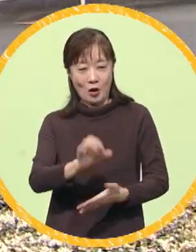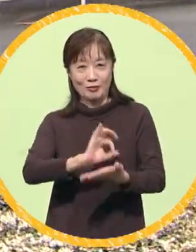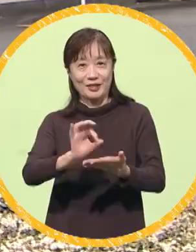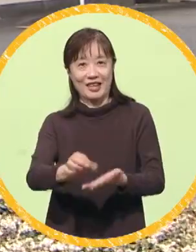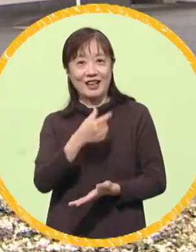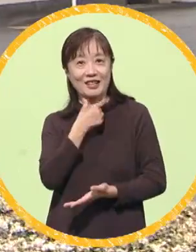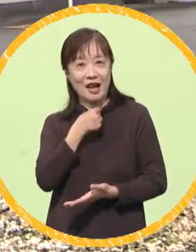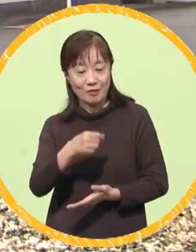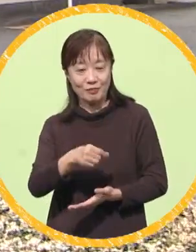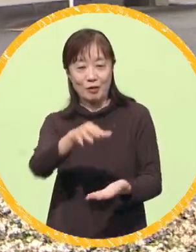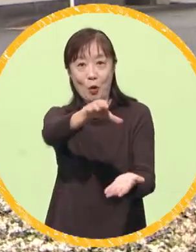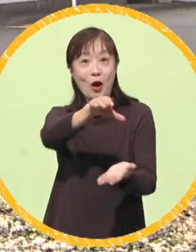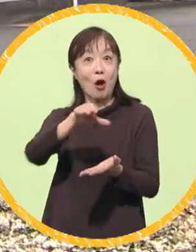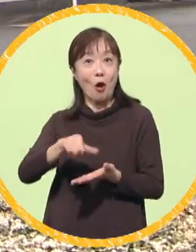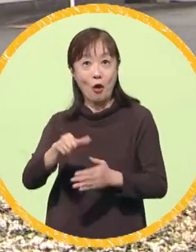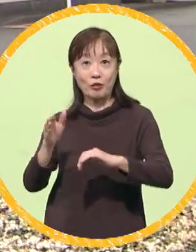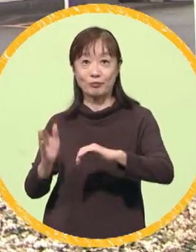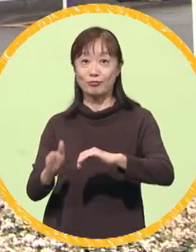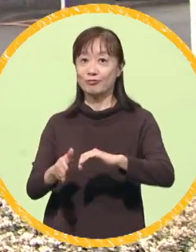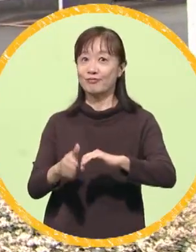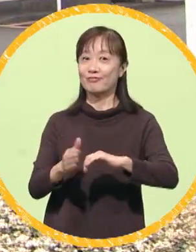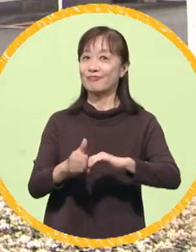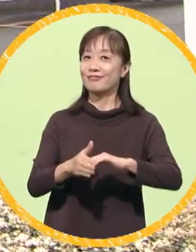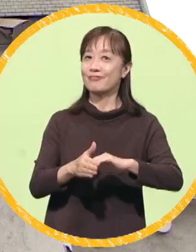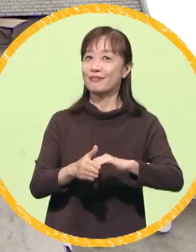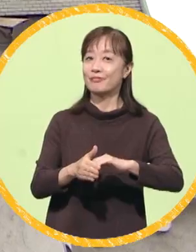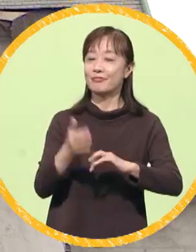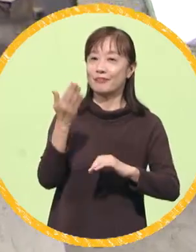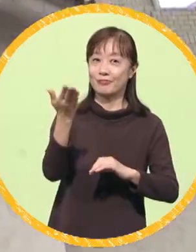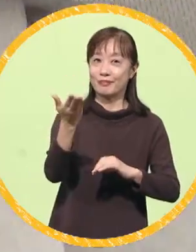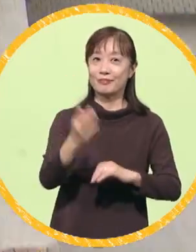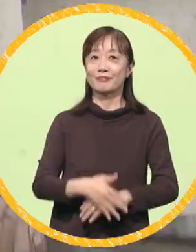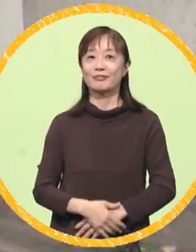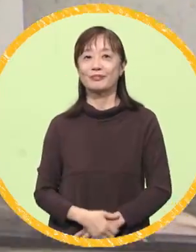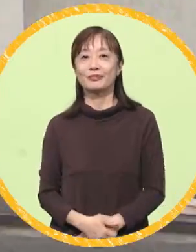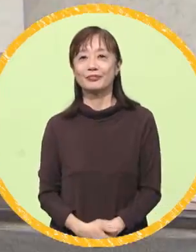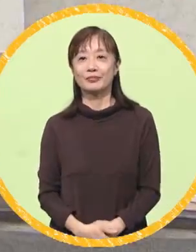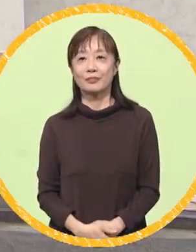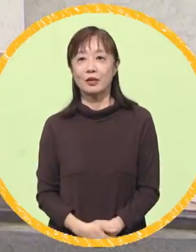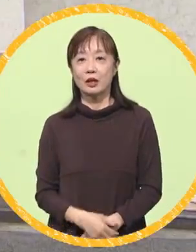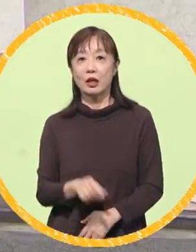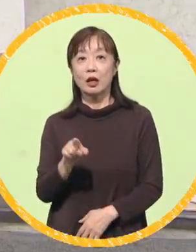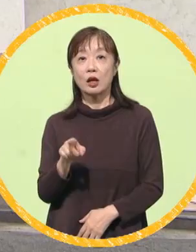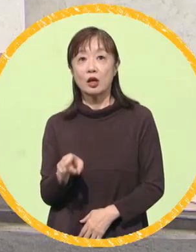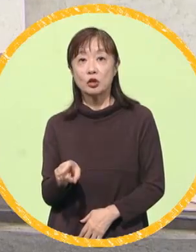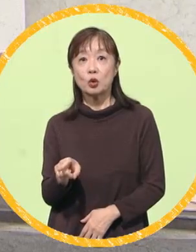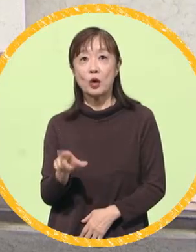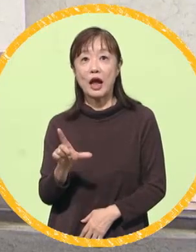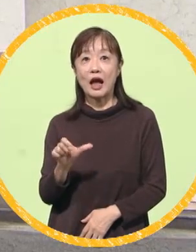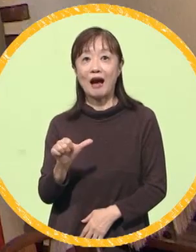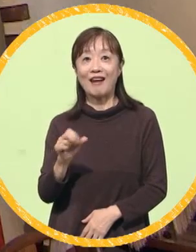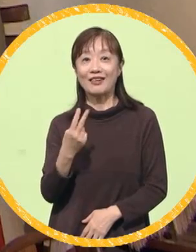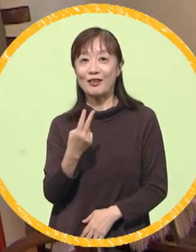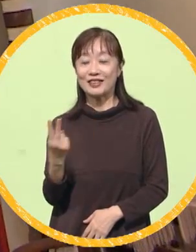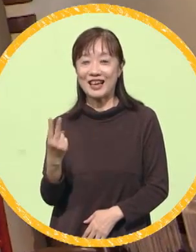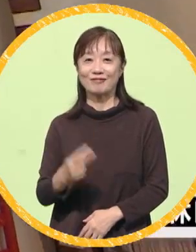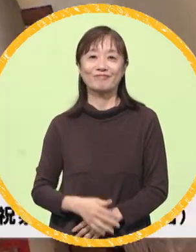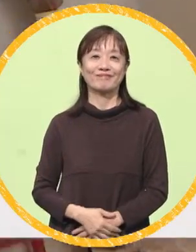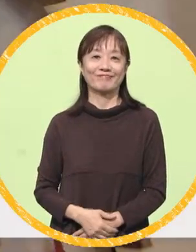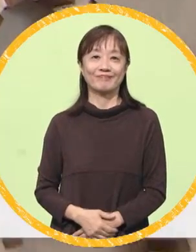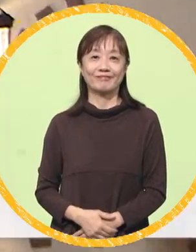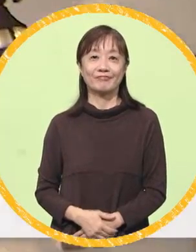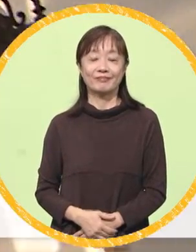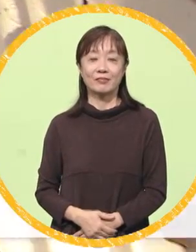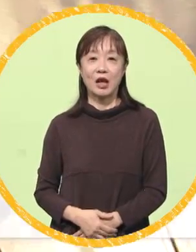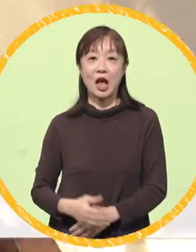この卵料理を使ったメニューが食べられるのがこちら、ソレアドさんです。 相